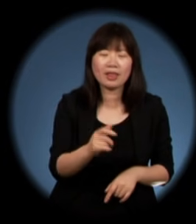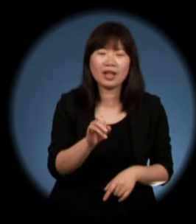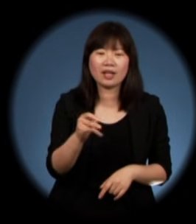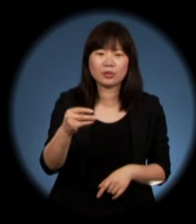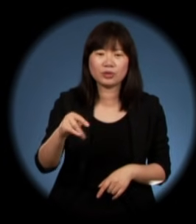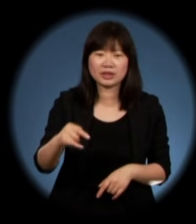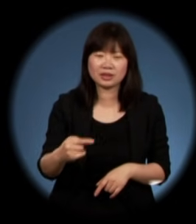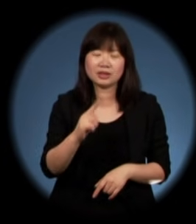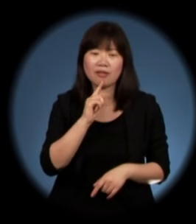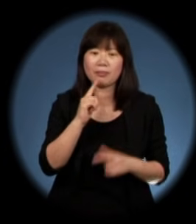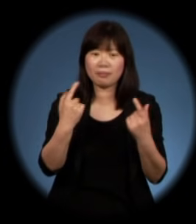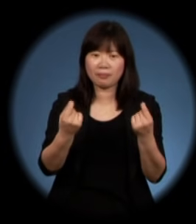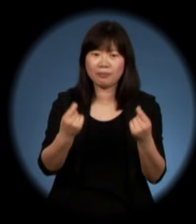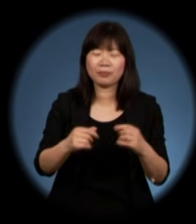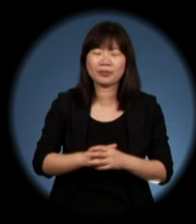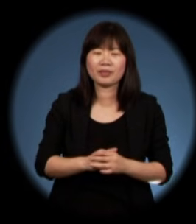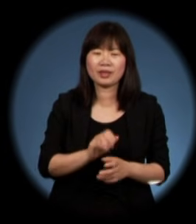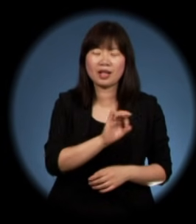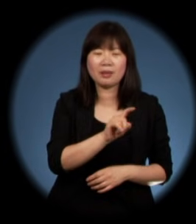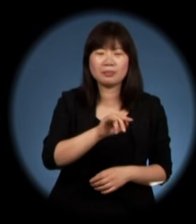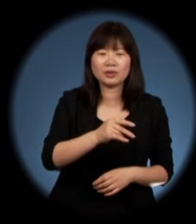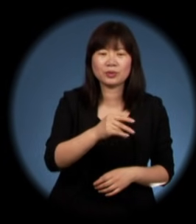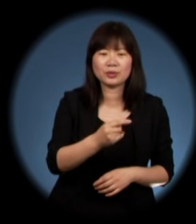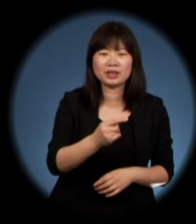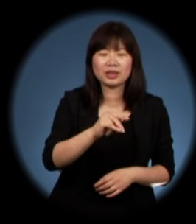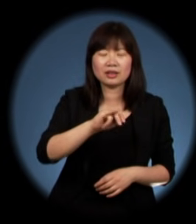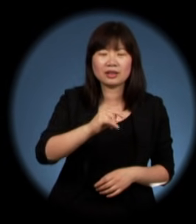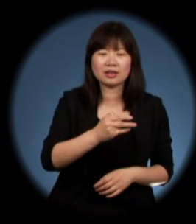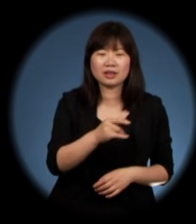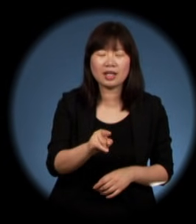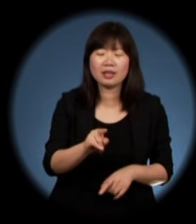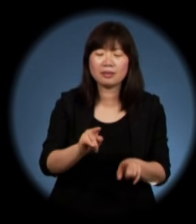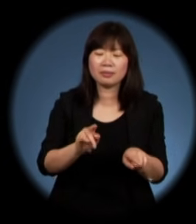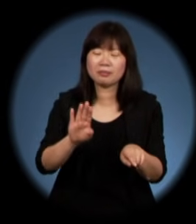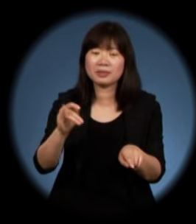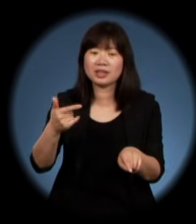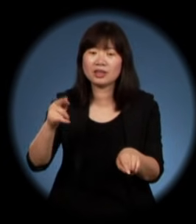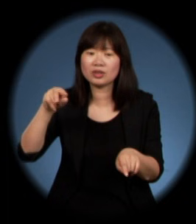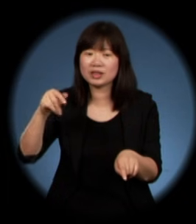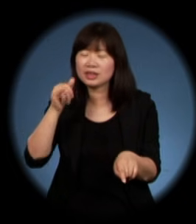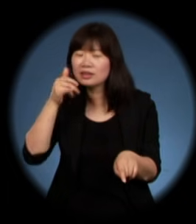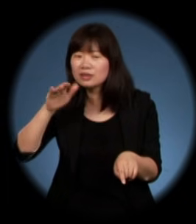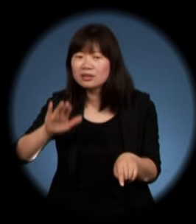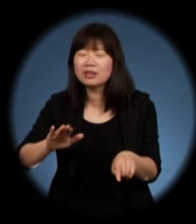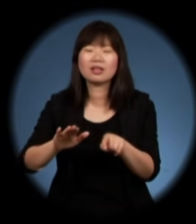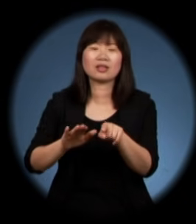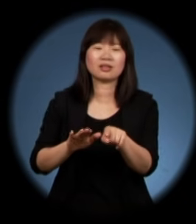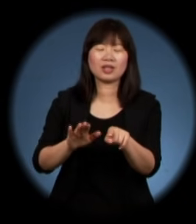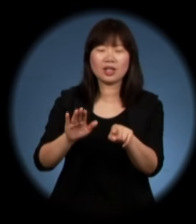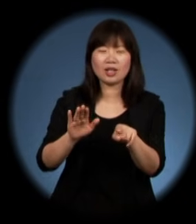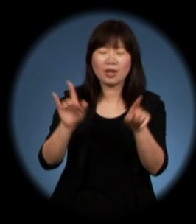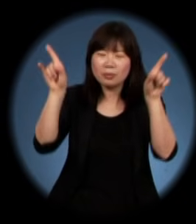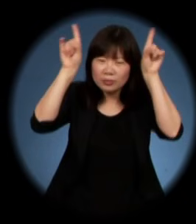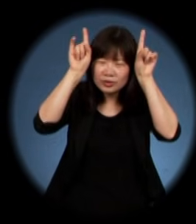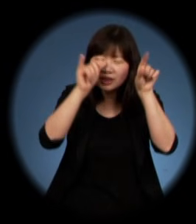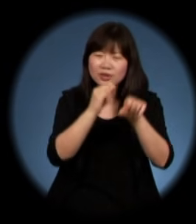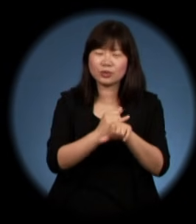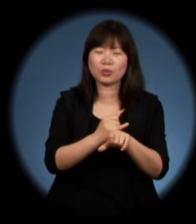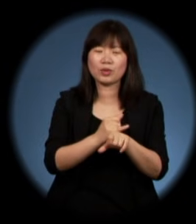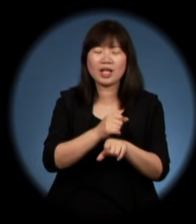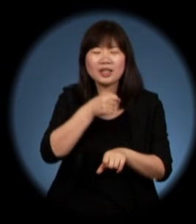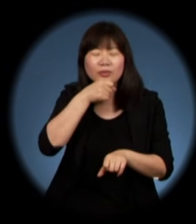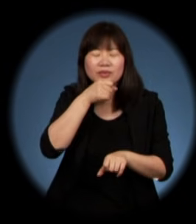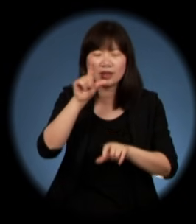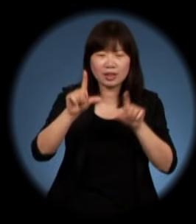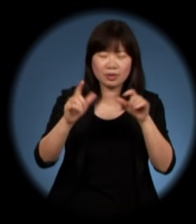작품입니다 아프로디테 비너스 죠이 비너스 가 있는데 이 파리 어이 뿔이 달리고 밑에는 염소의 몸을 하고